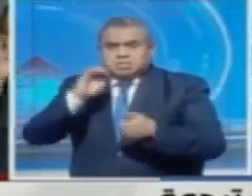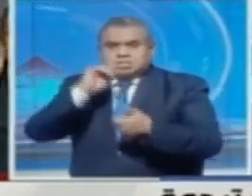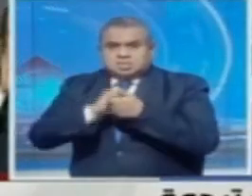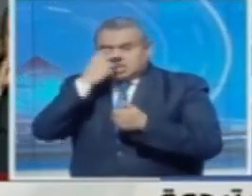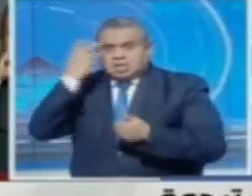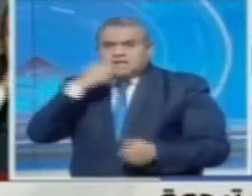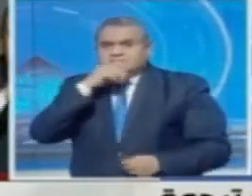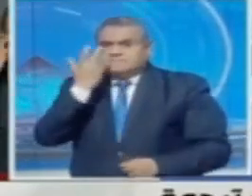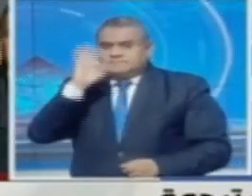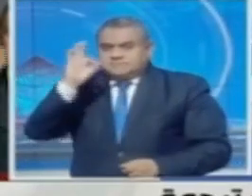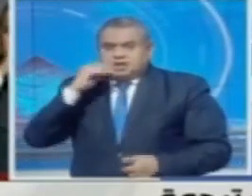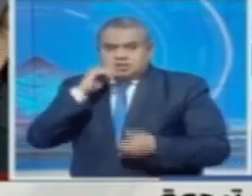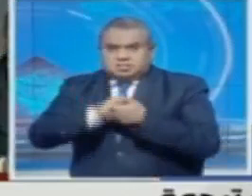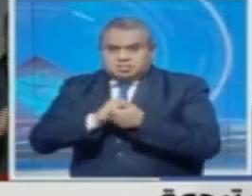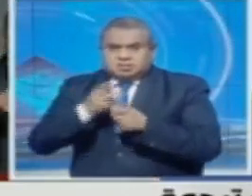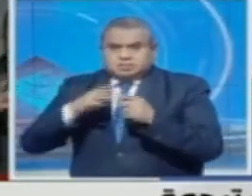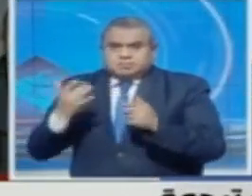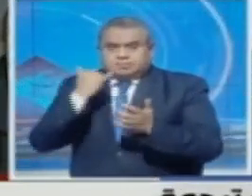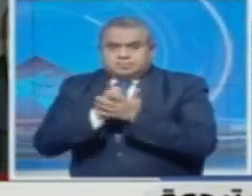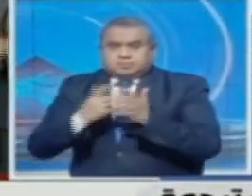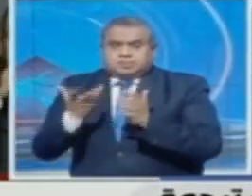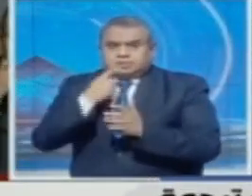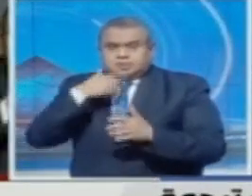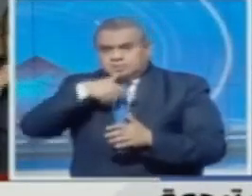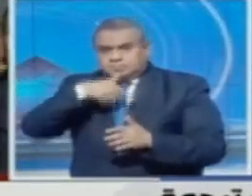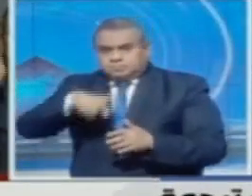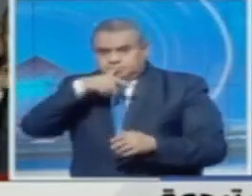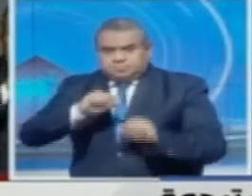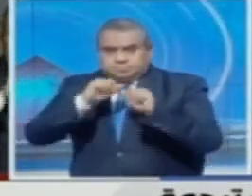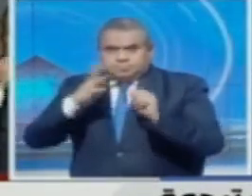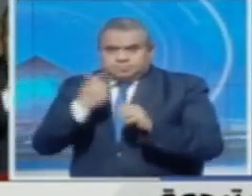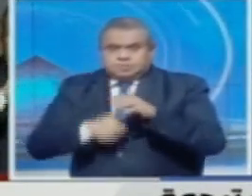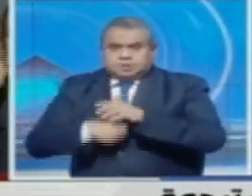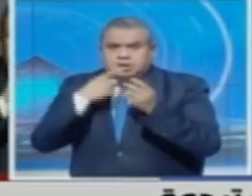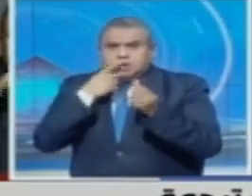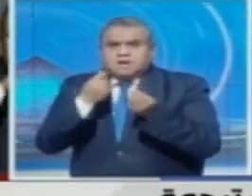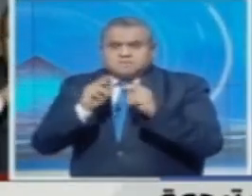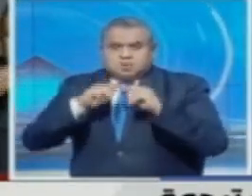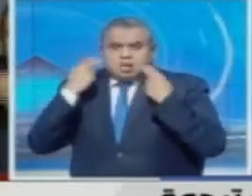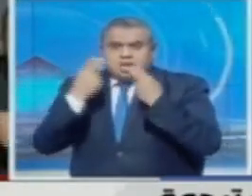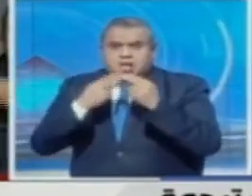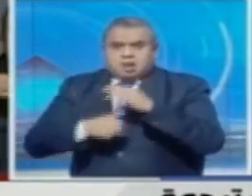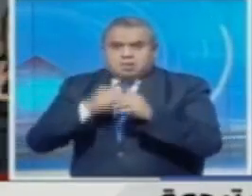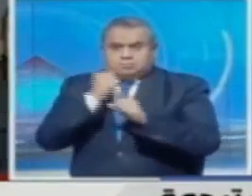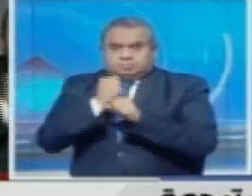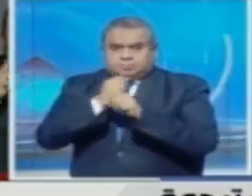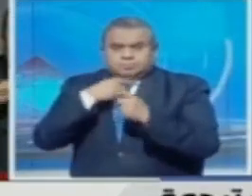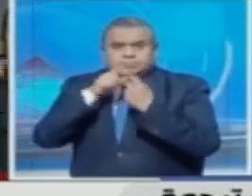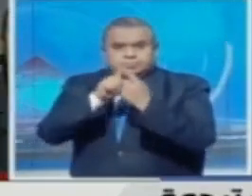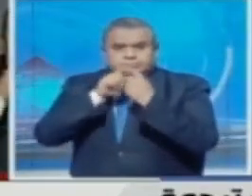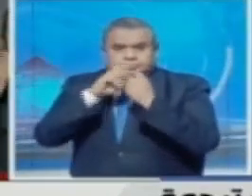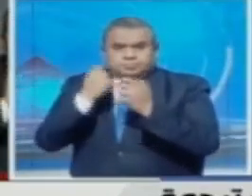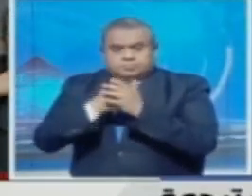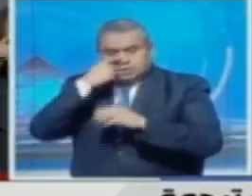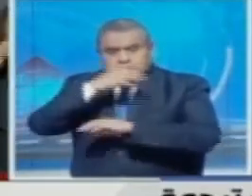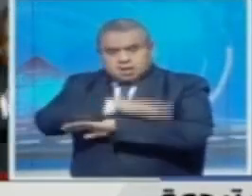باريس، فضلا عن معالجة الاختلالات الهيكلية للنظام المالي العالمي الذي تحدي من قدرته على الاستجابة